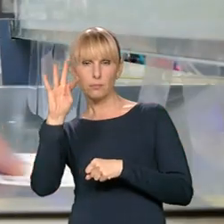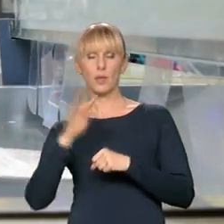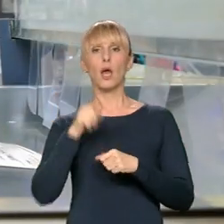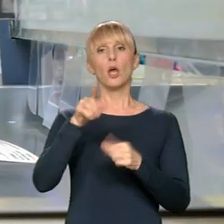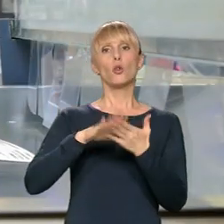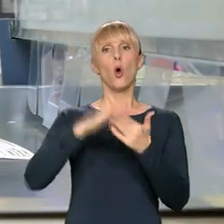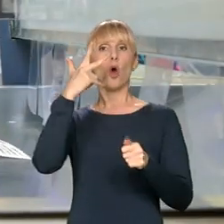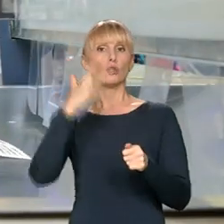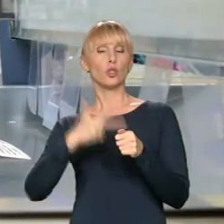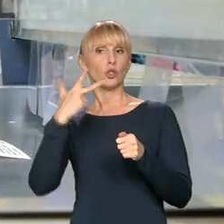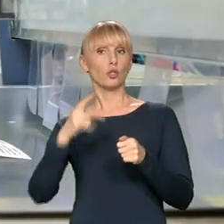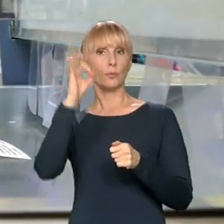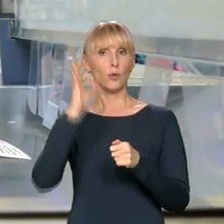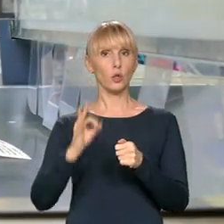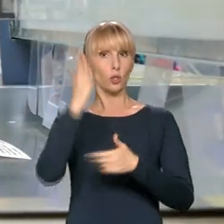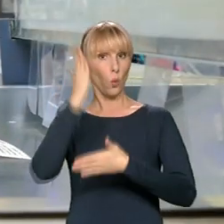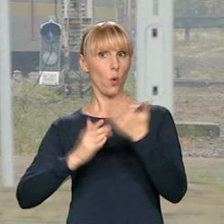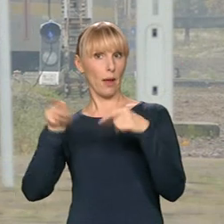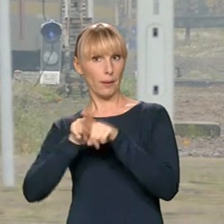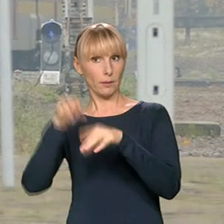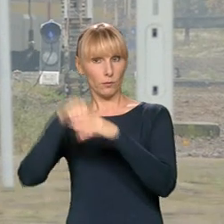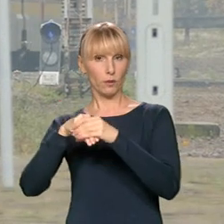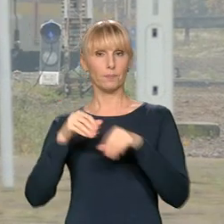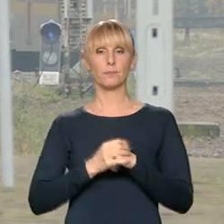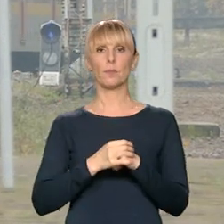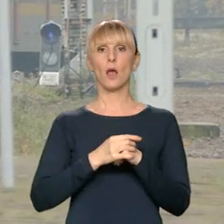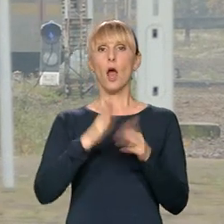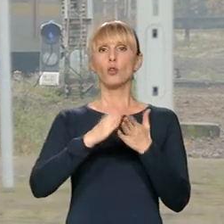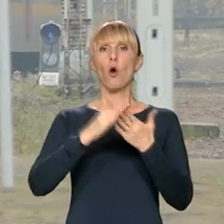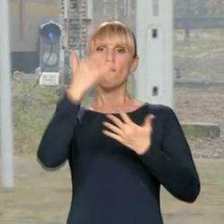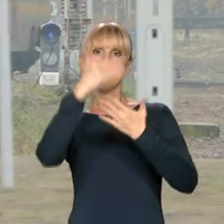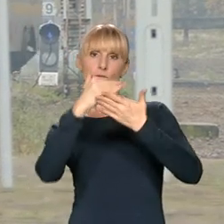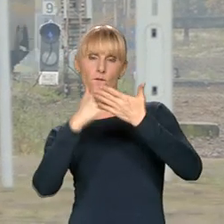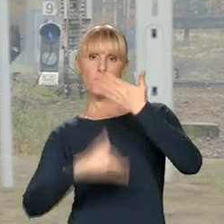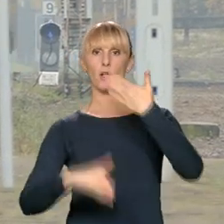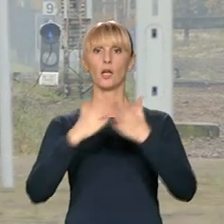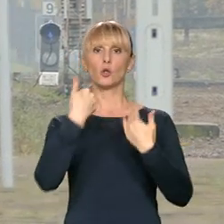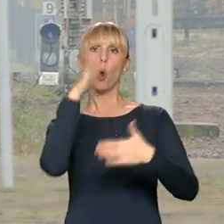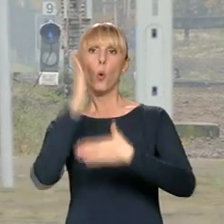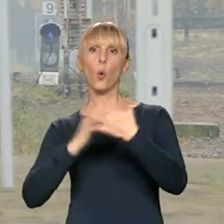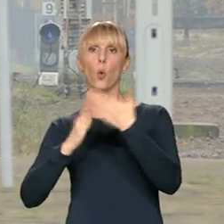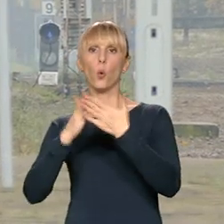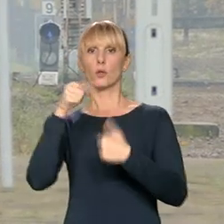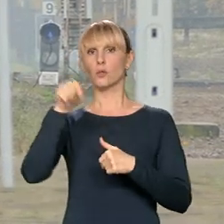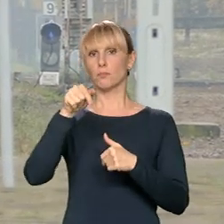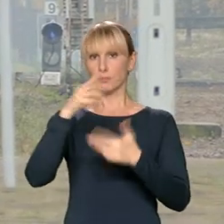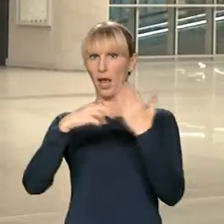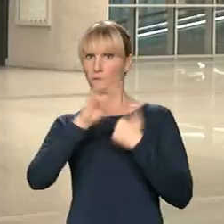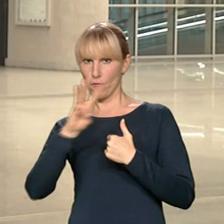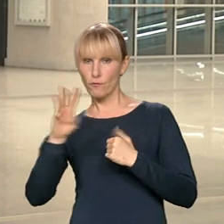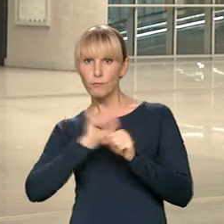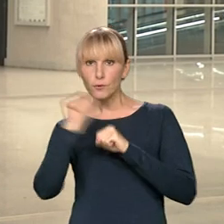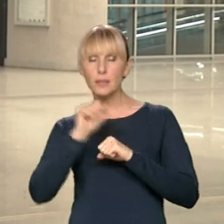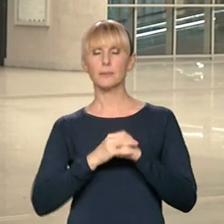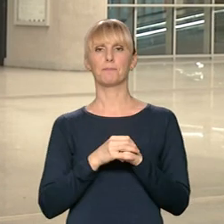ulgi 33%. Zachęcamy do zapoznania się z wykazem ulg, aby znaleźć taką, która zapewni Państwu tańszą podróż. Mieszkańcy Łodzi